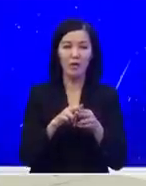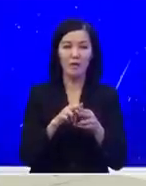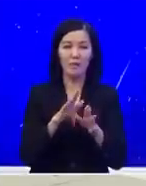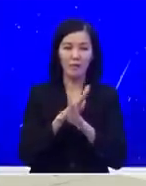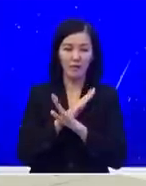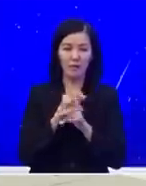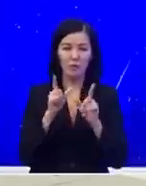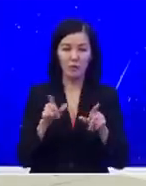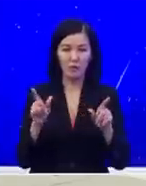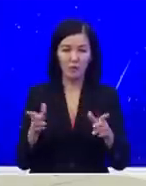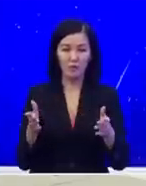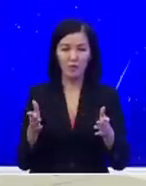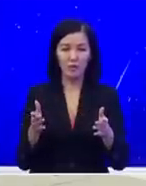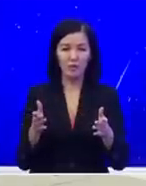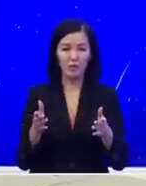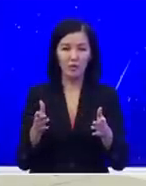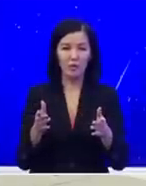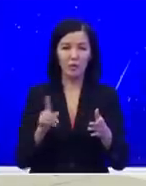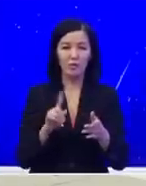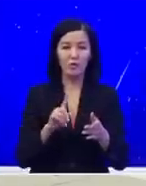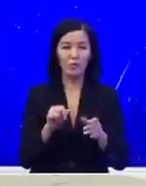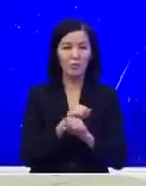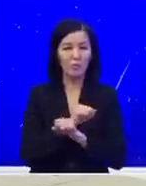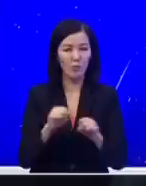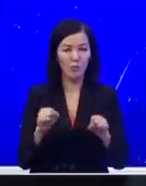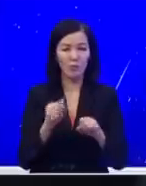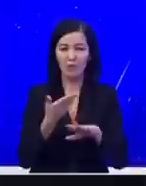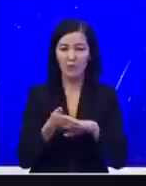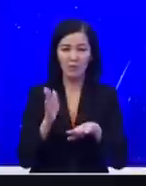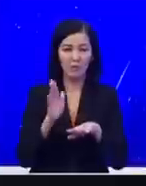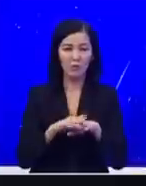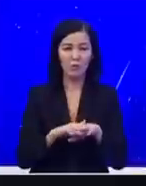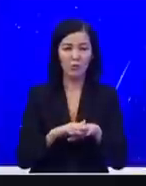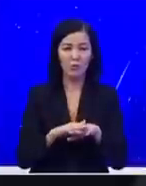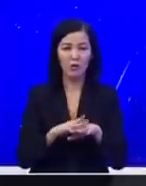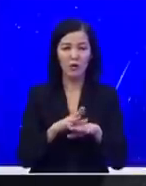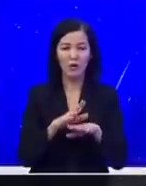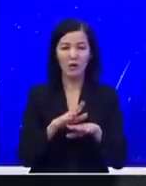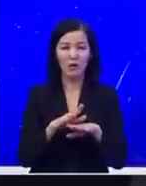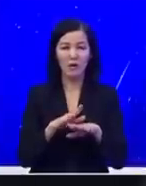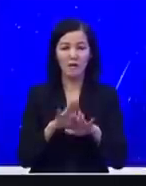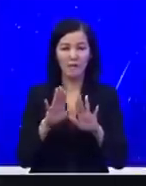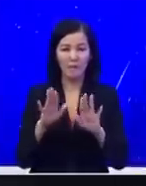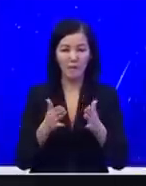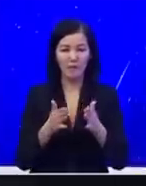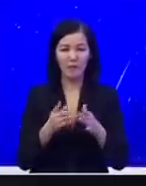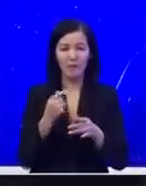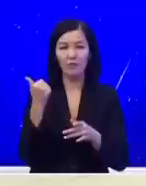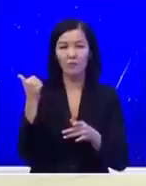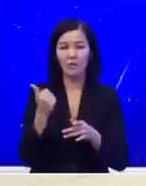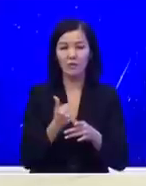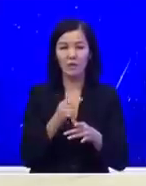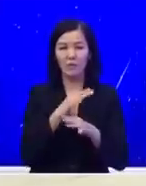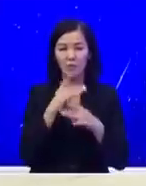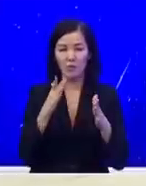семьях больше не было таких тяжелых моментов. Вот последние даже в одной неделе многих